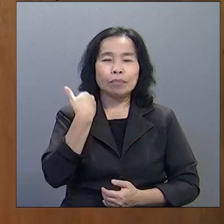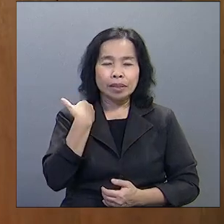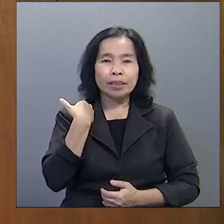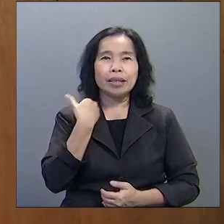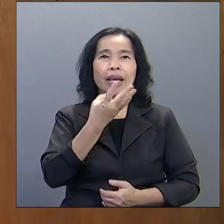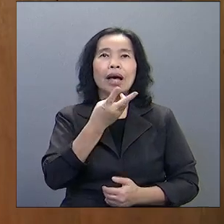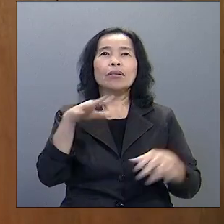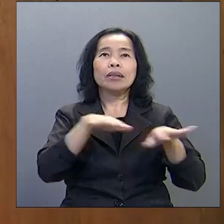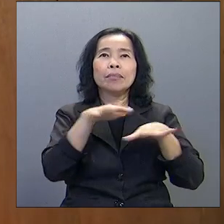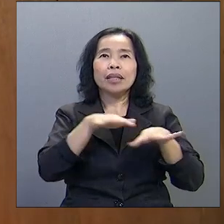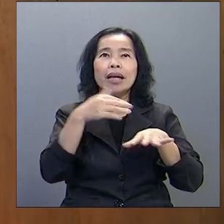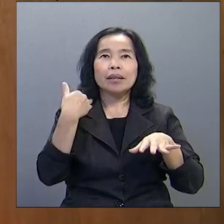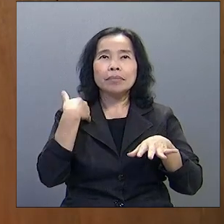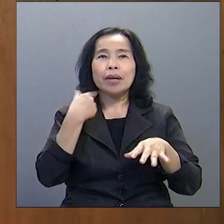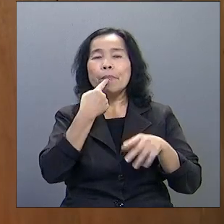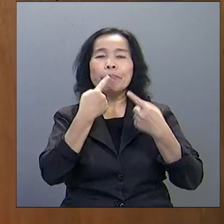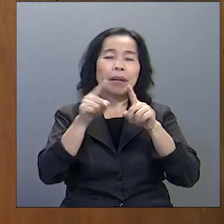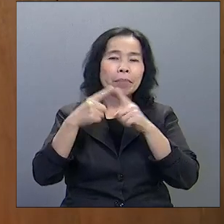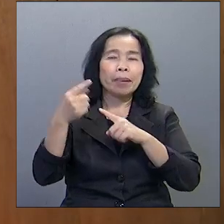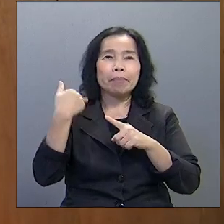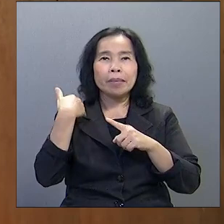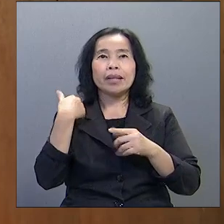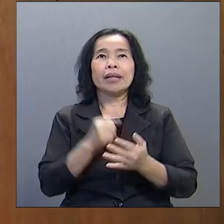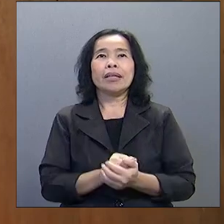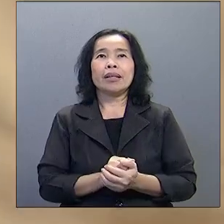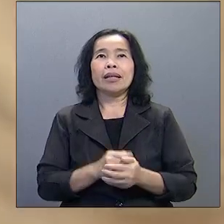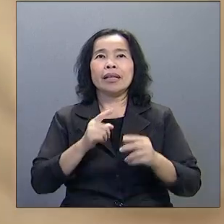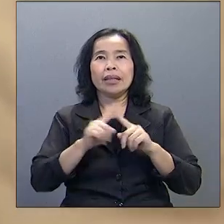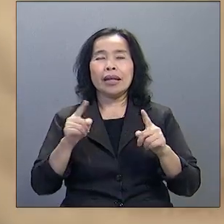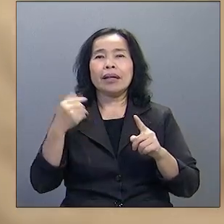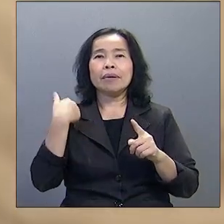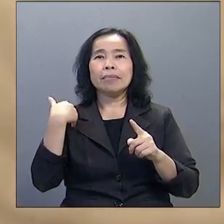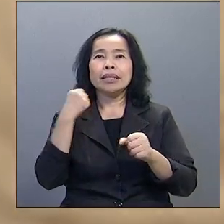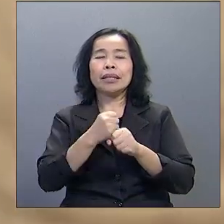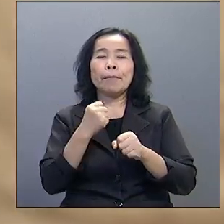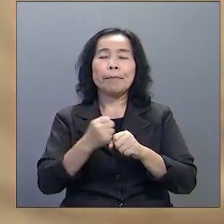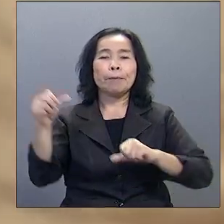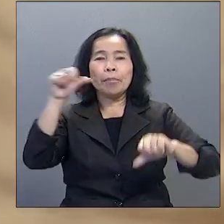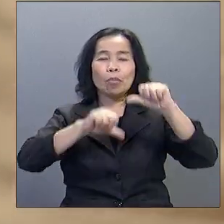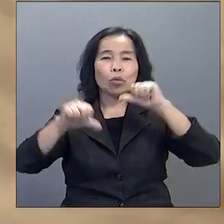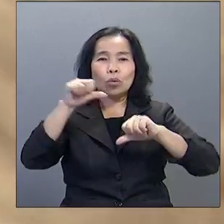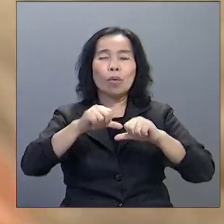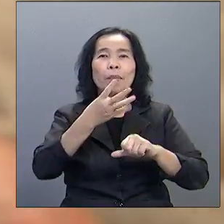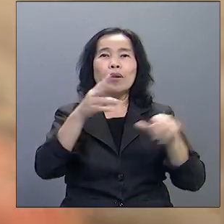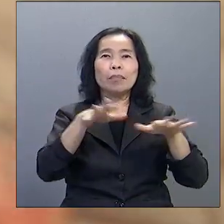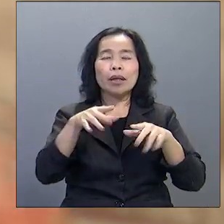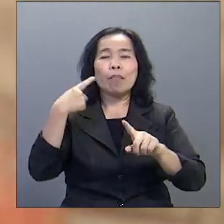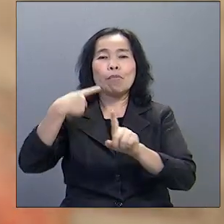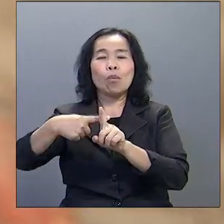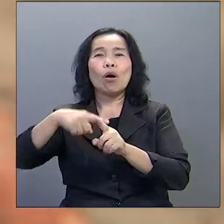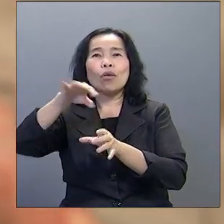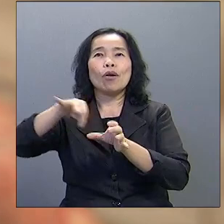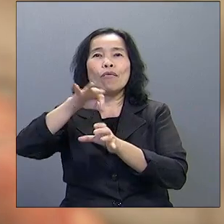ซาเกะทั้ง 3-4รสชาตินี้ฮะอยู่ในเมนูหลังจากนั้นเราก็มีการผสมผสานระหว่างอมาสาเกะกับกาแฟเราเรียก